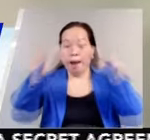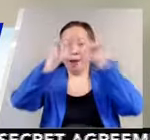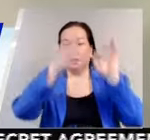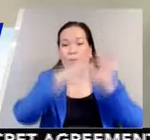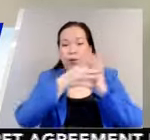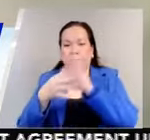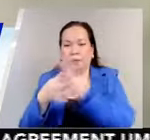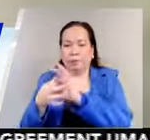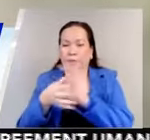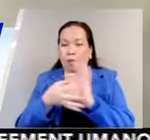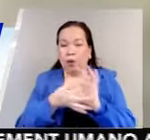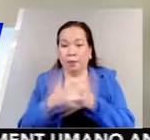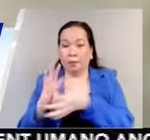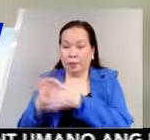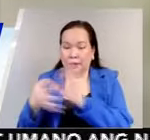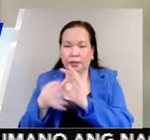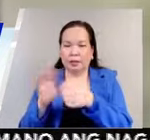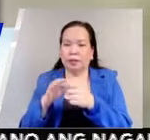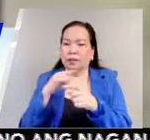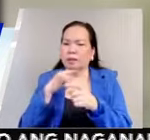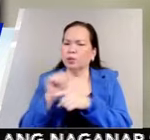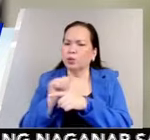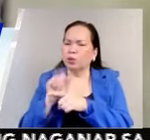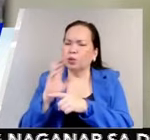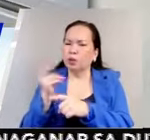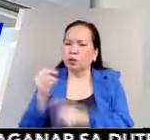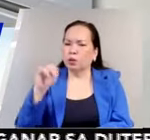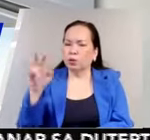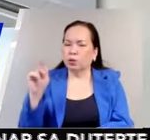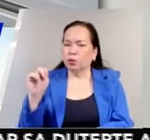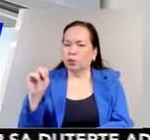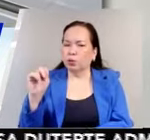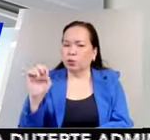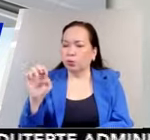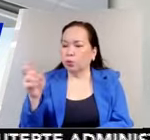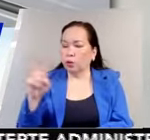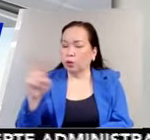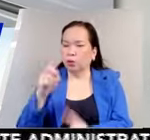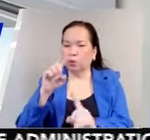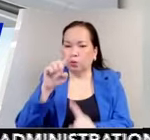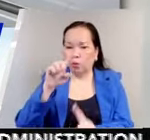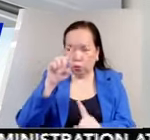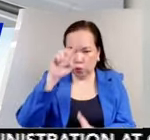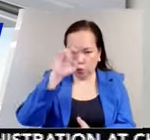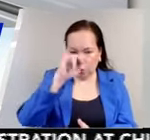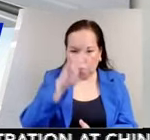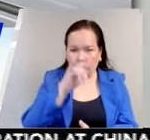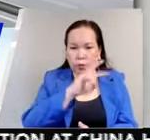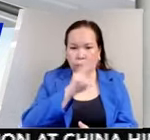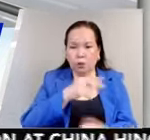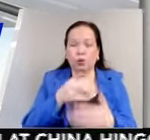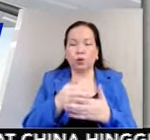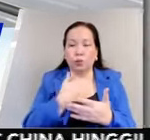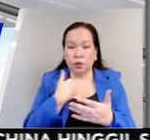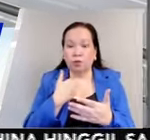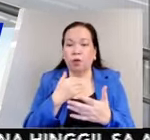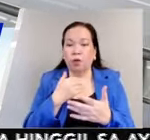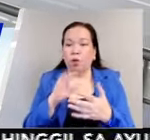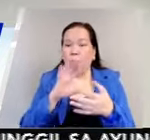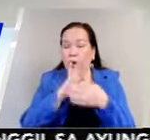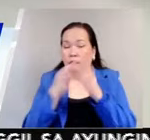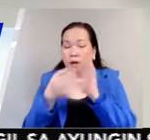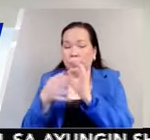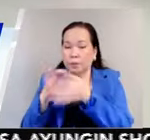POC, tatagal ang training camp mula June 22 hanggang July 22 bago ang Olympics sa July 26. Meron po itong